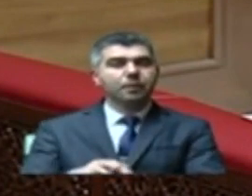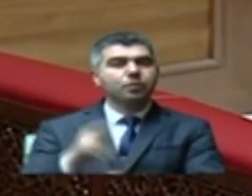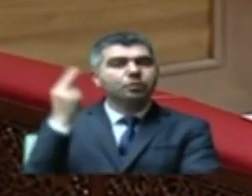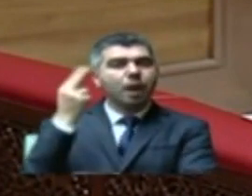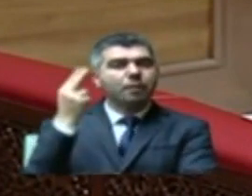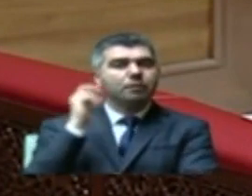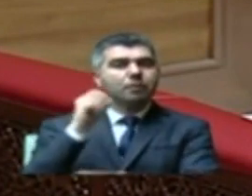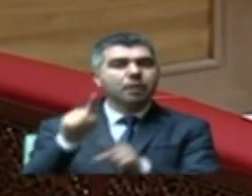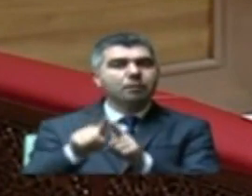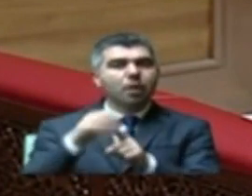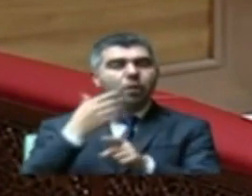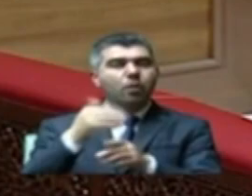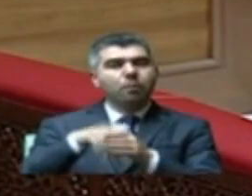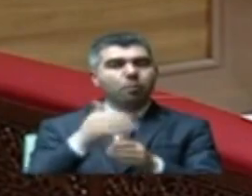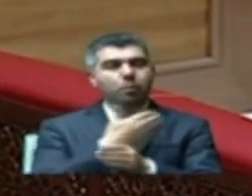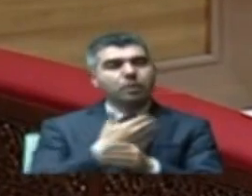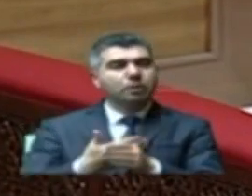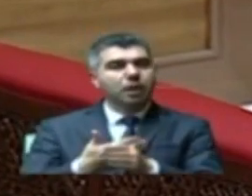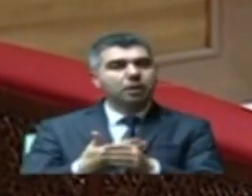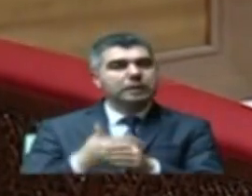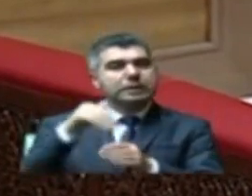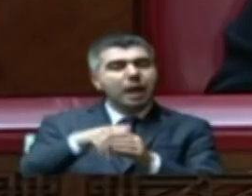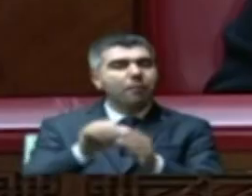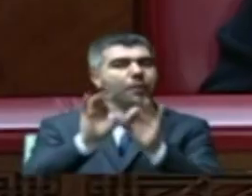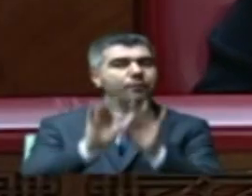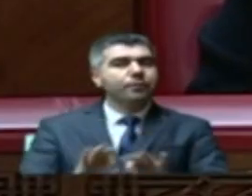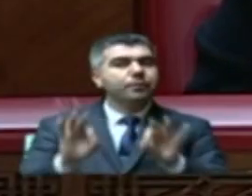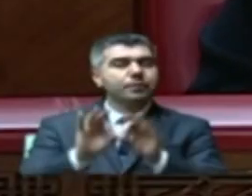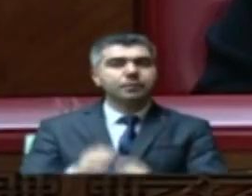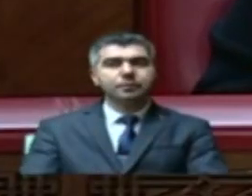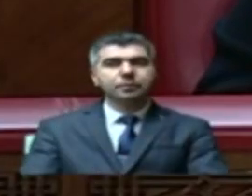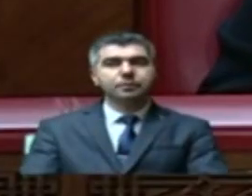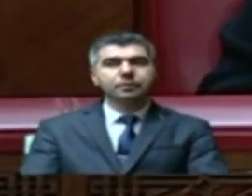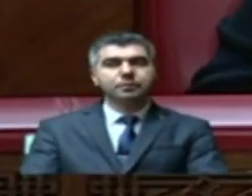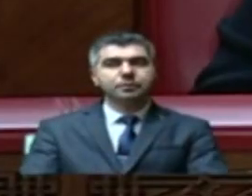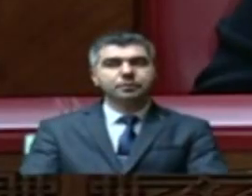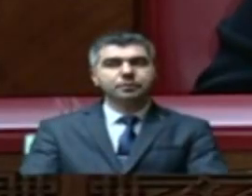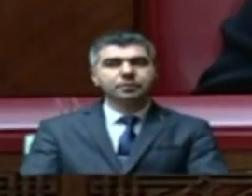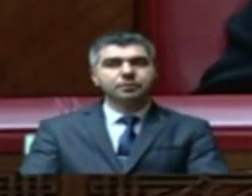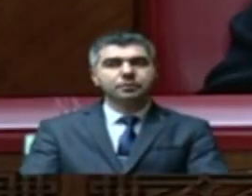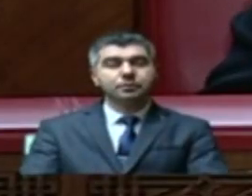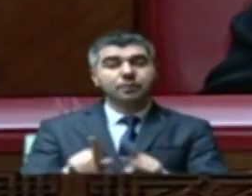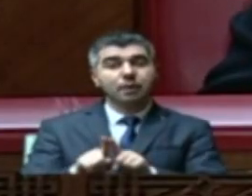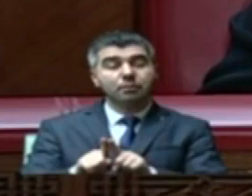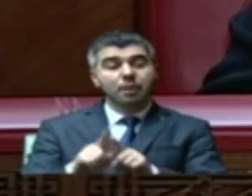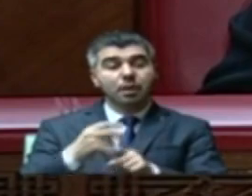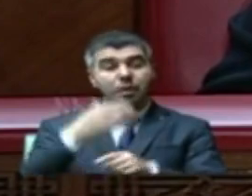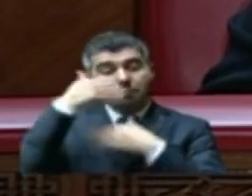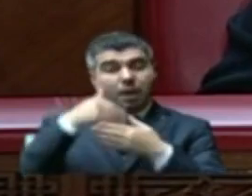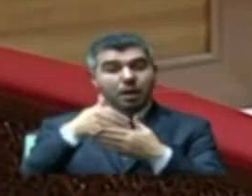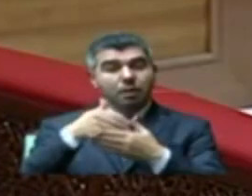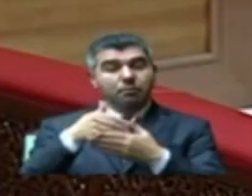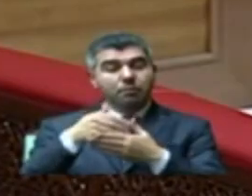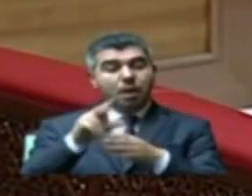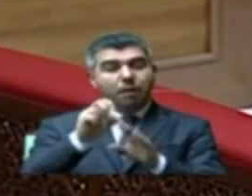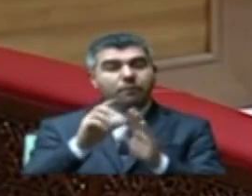مجلس المستشارين والعملات؟ ثالثا، عندنا واحد عرف المغرب سنة 2011 دستور متقدم لكن